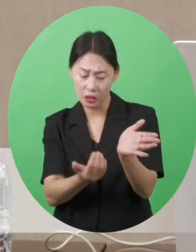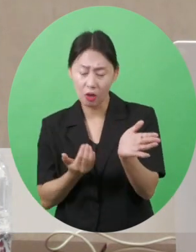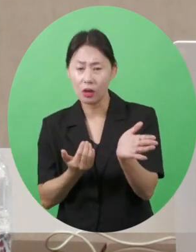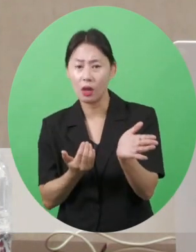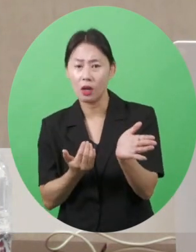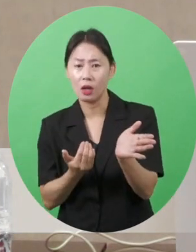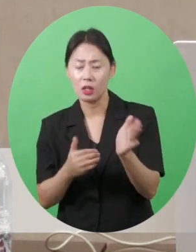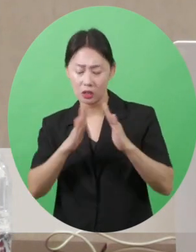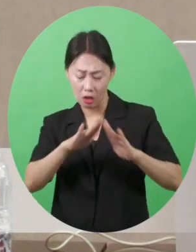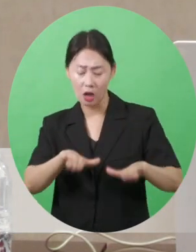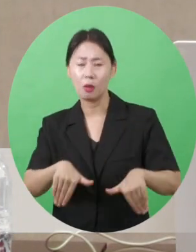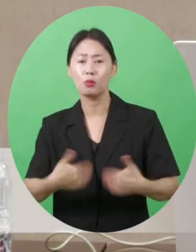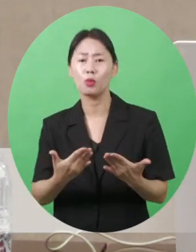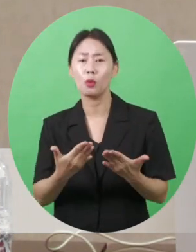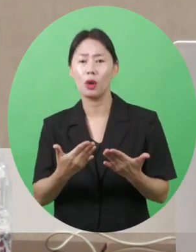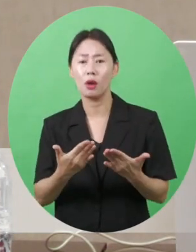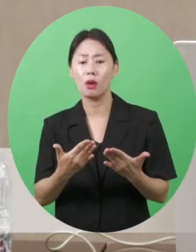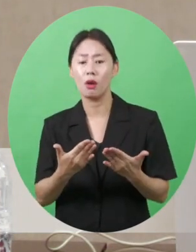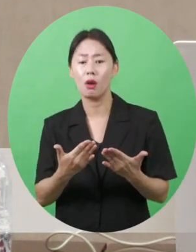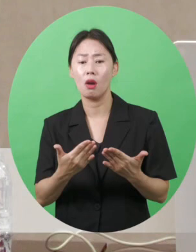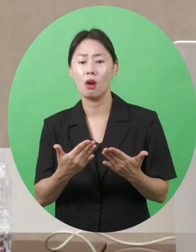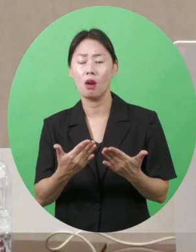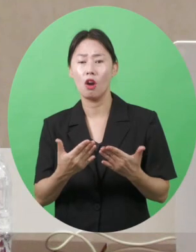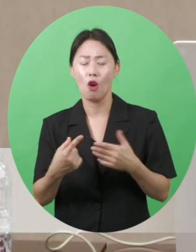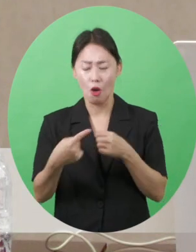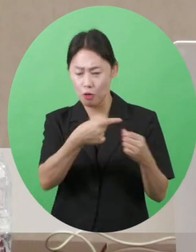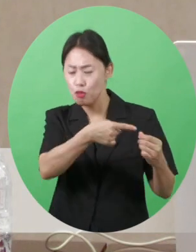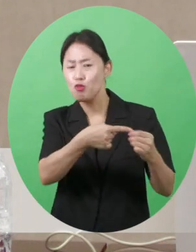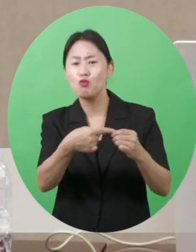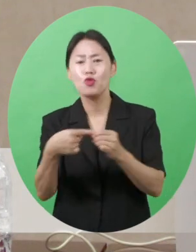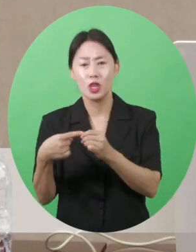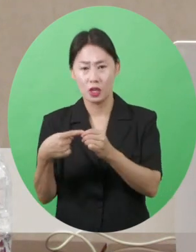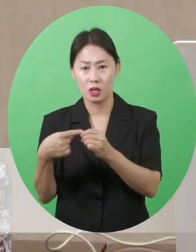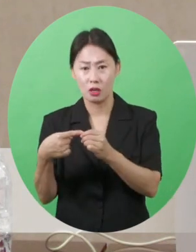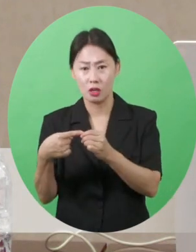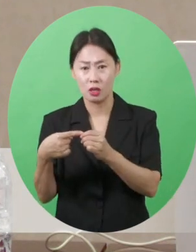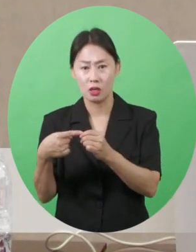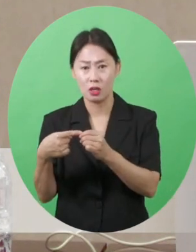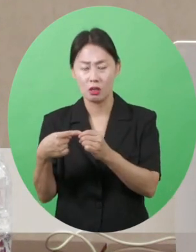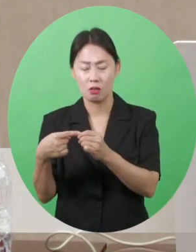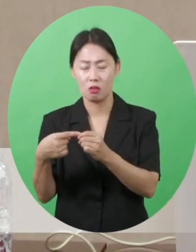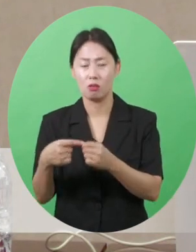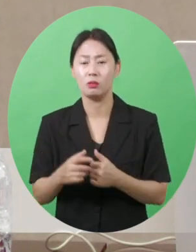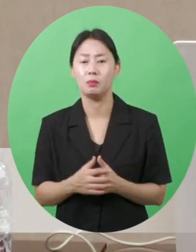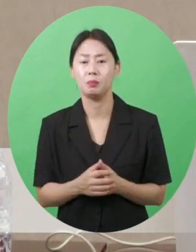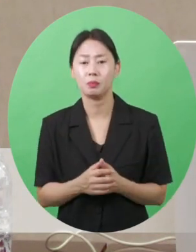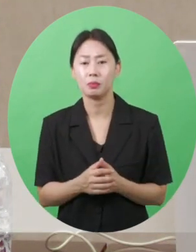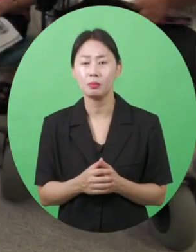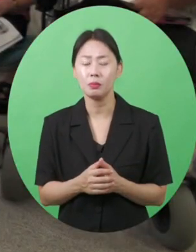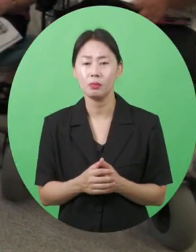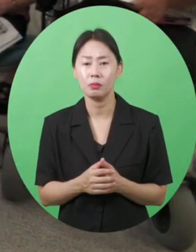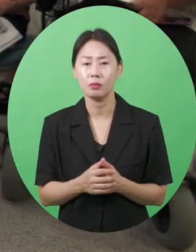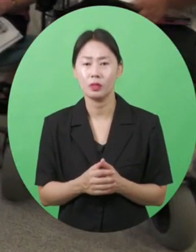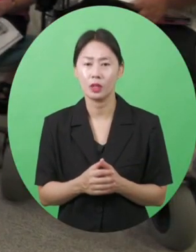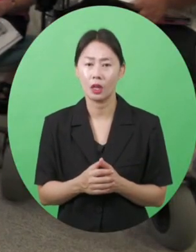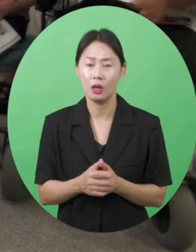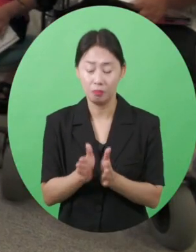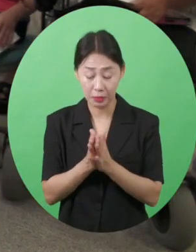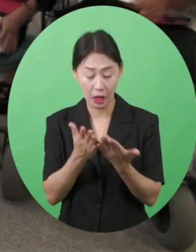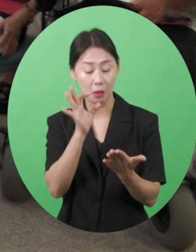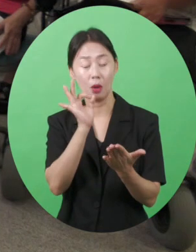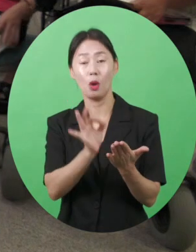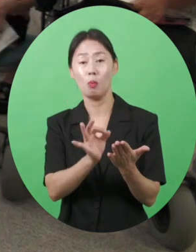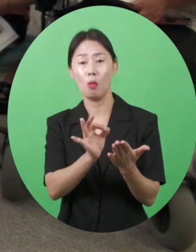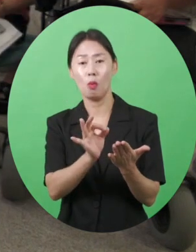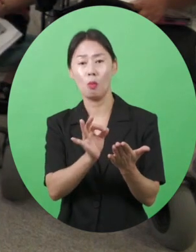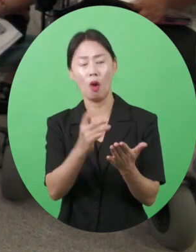직전에 전남도가 단연코 1위 성과를 내는 계기가 됐습니다. 뒤에 보면